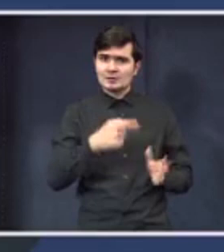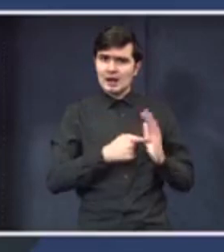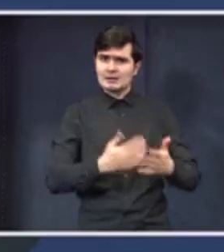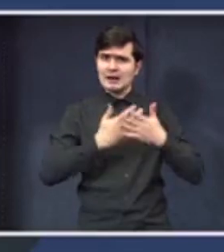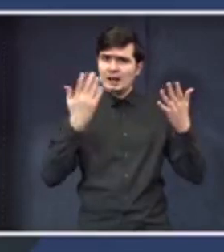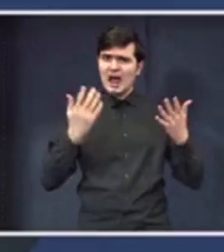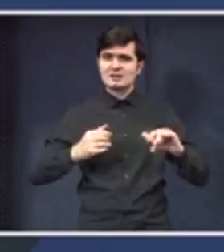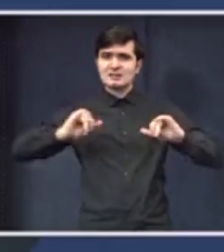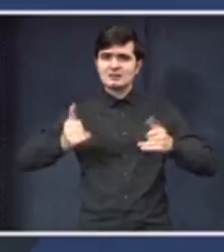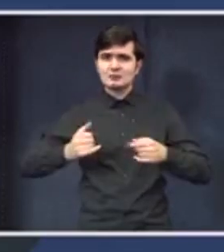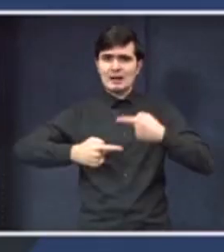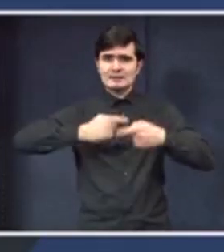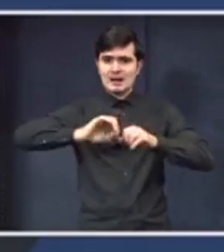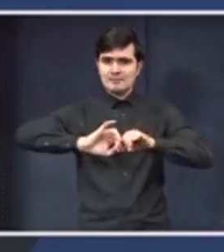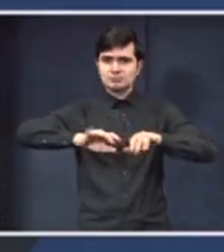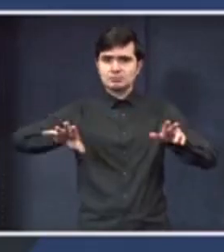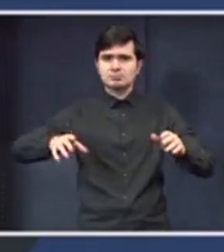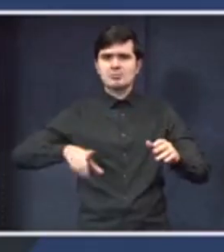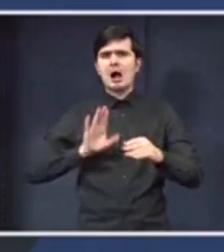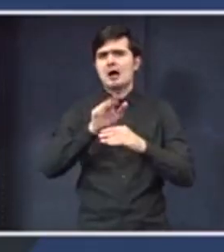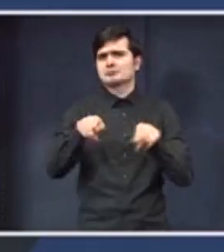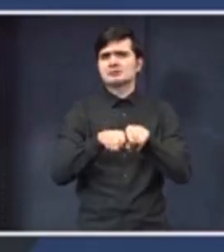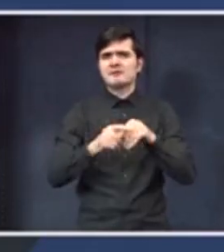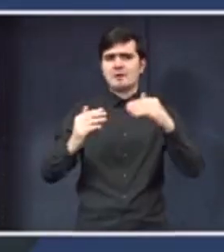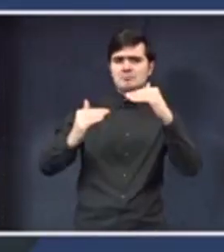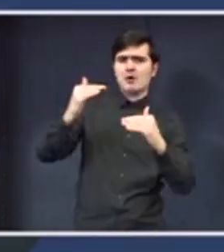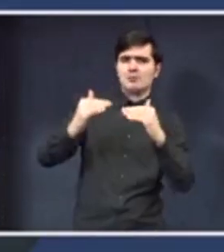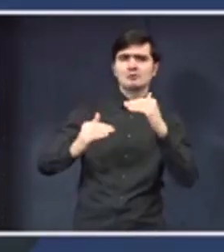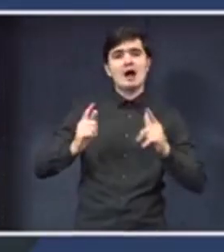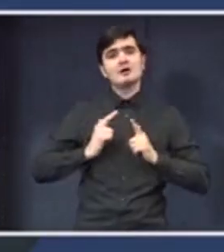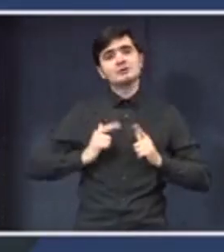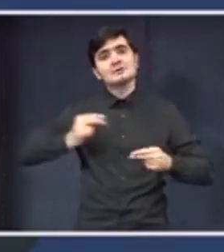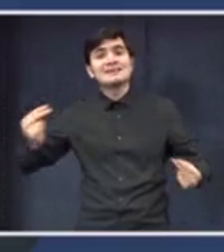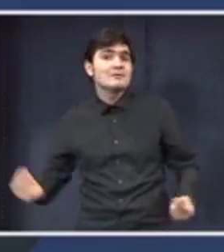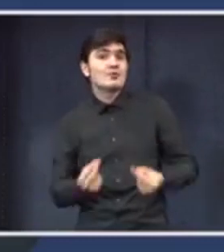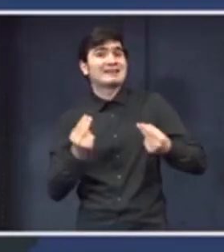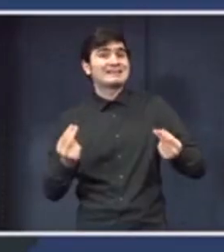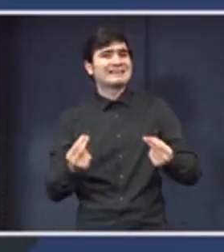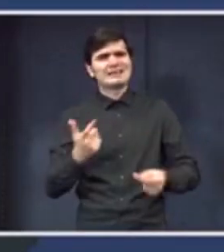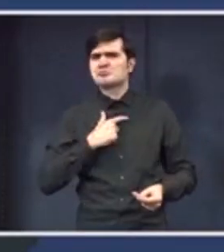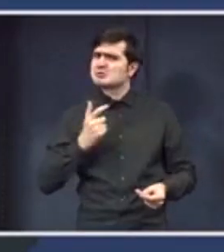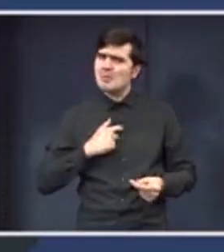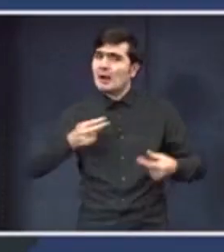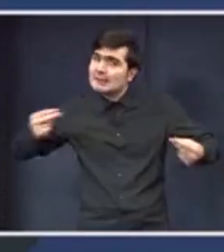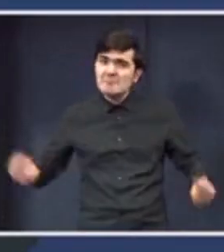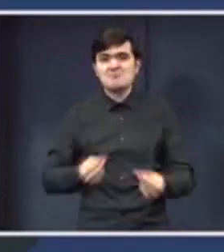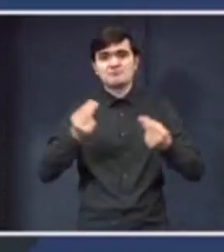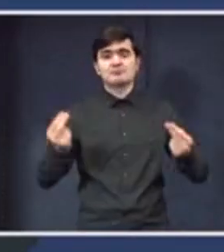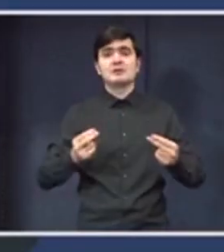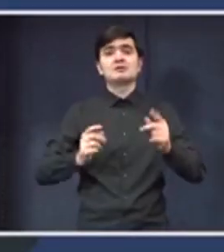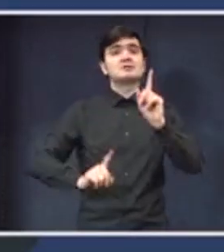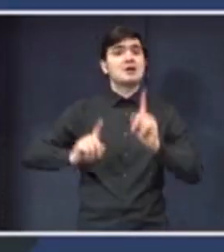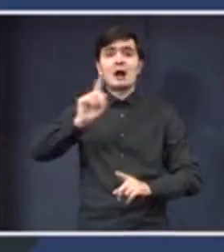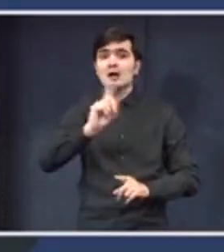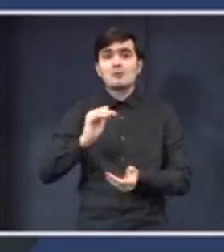situația epidemiologică a ajuns la un platou, așteptăm îmbunătățire, dar nu se poate îmbunătăți situația fără să